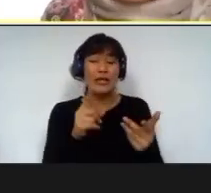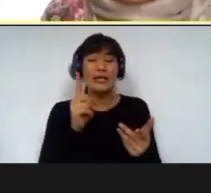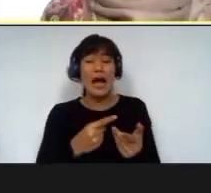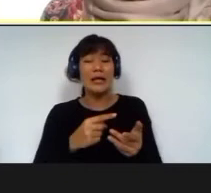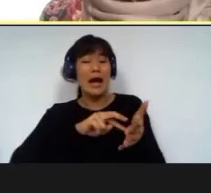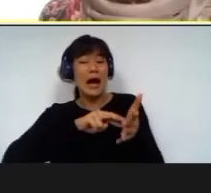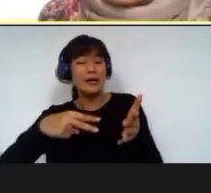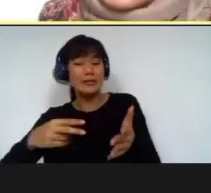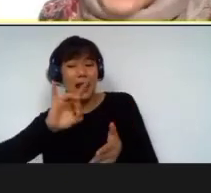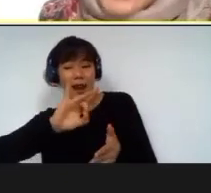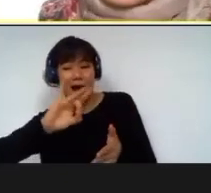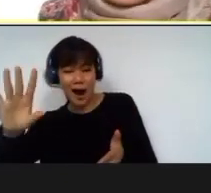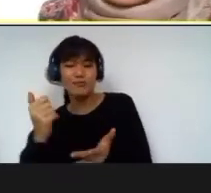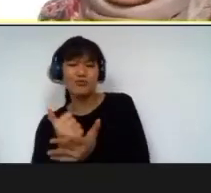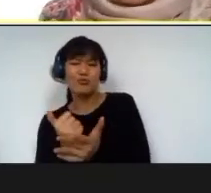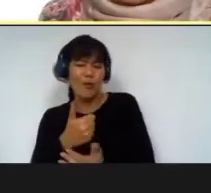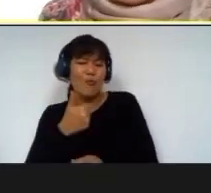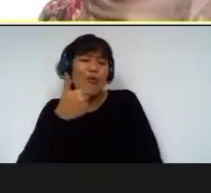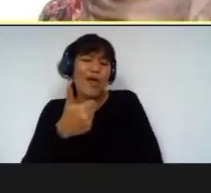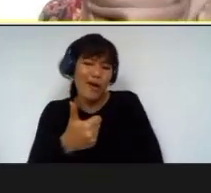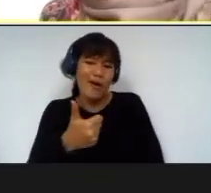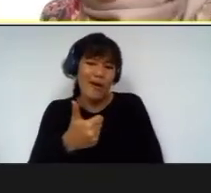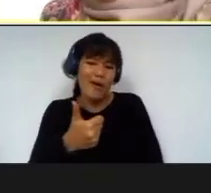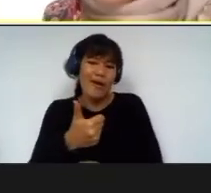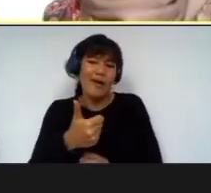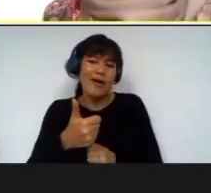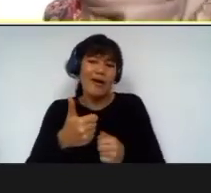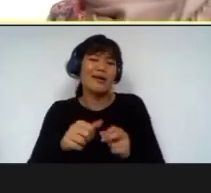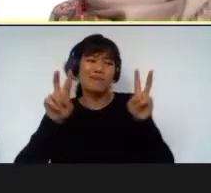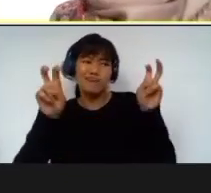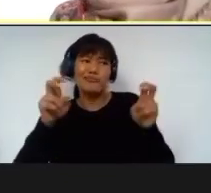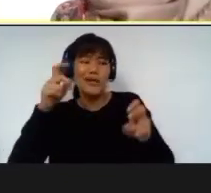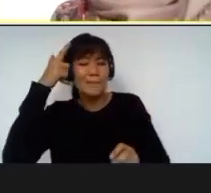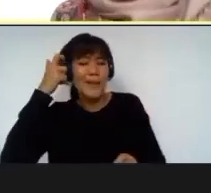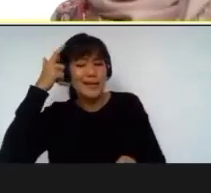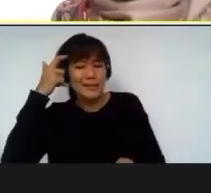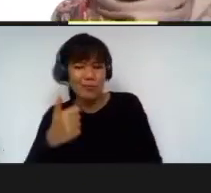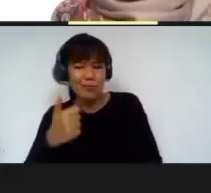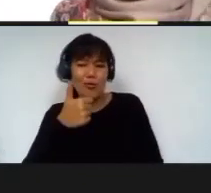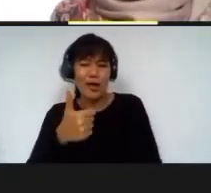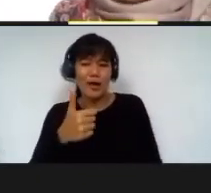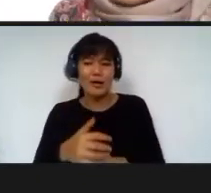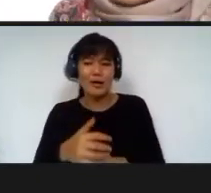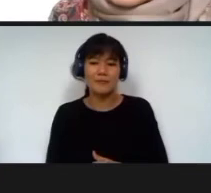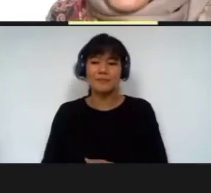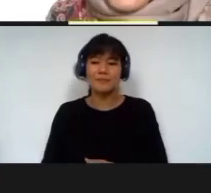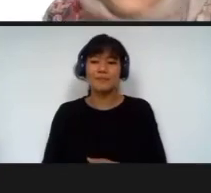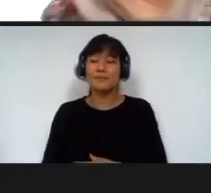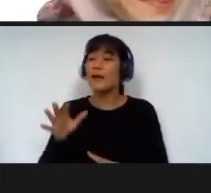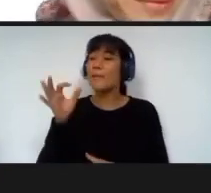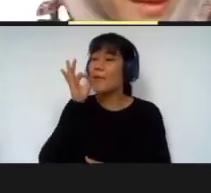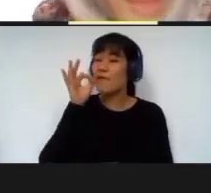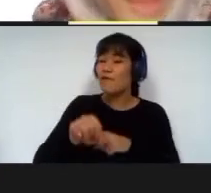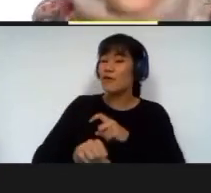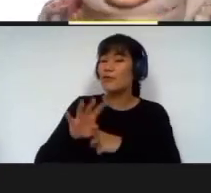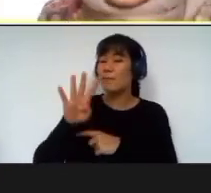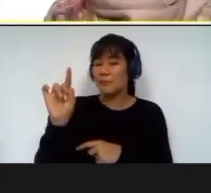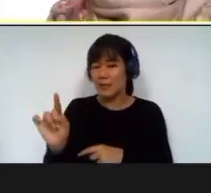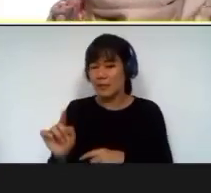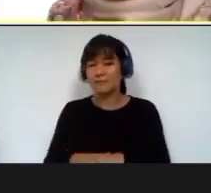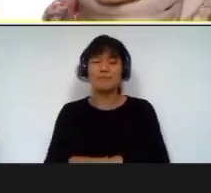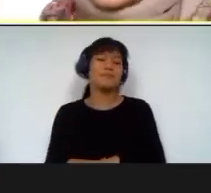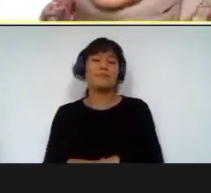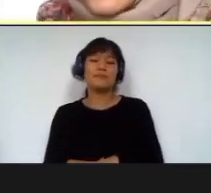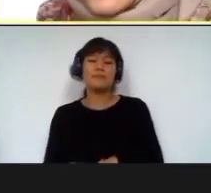lain gitu yang membolehkan dalam konteks belajar ya. Begitu. Tapi saya tidak punya. Tinggal 4 menit. Ah oke okay,